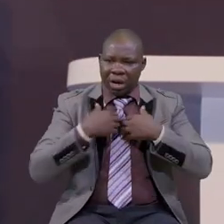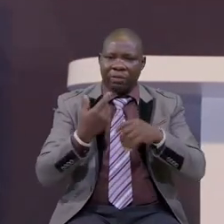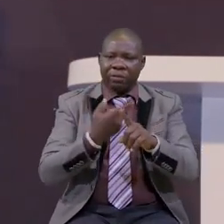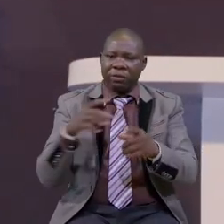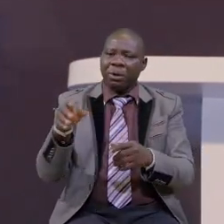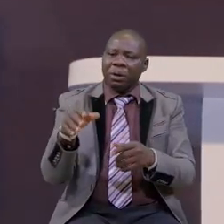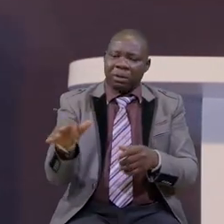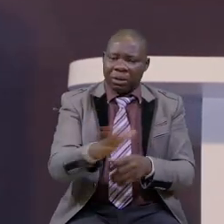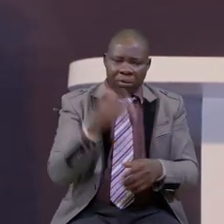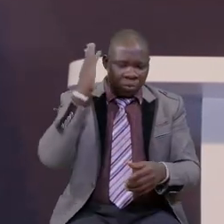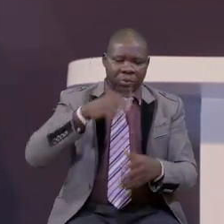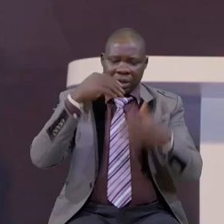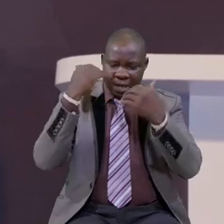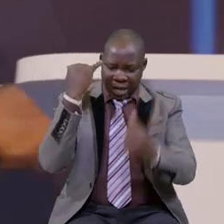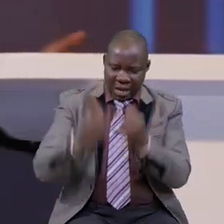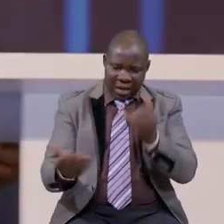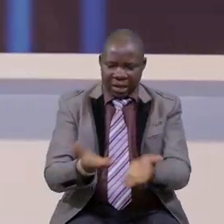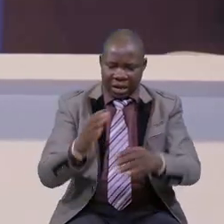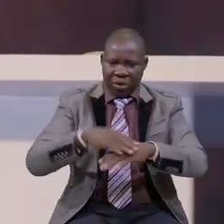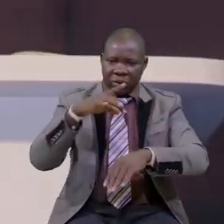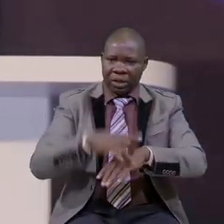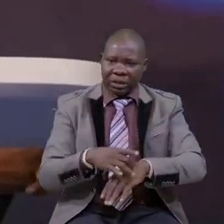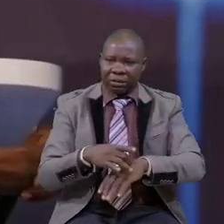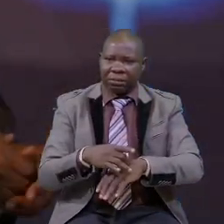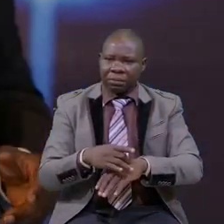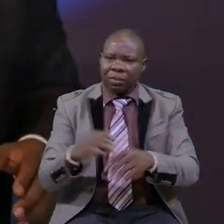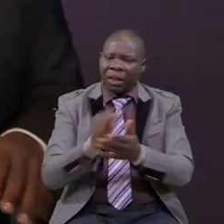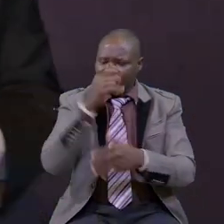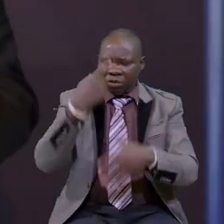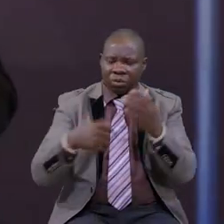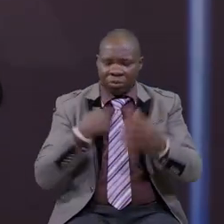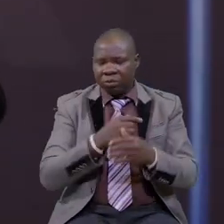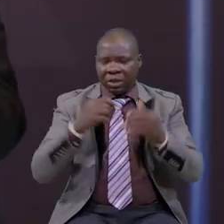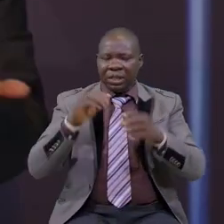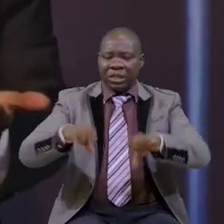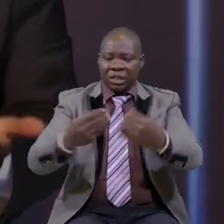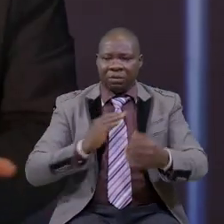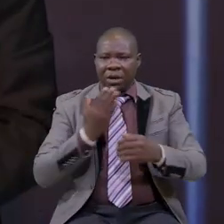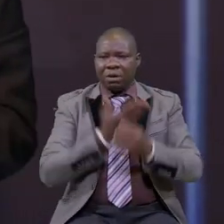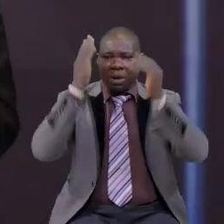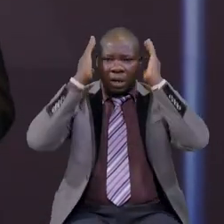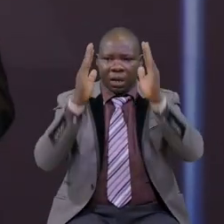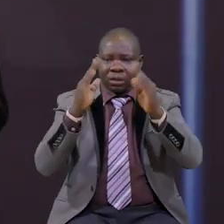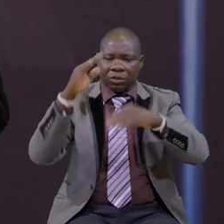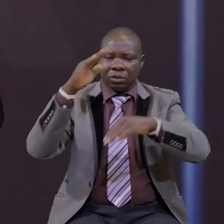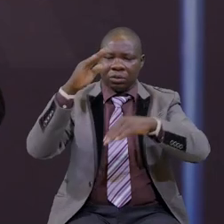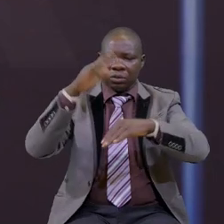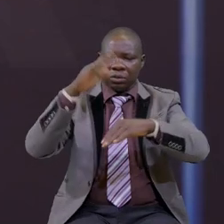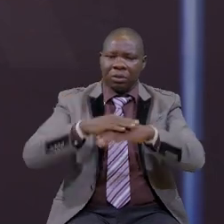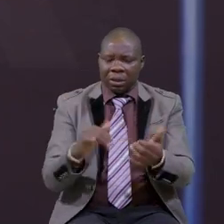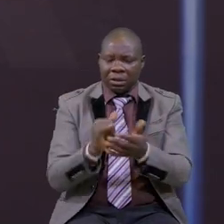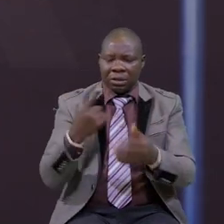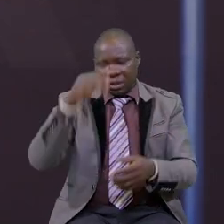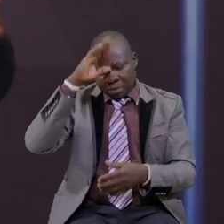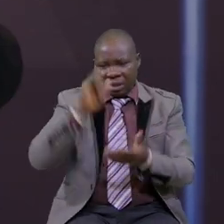ici-bas. C'est ça que nous lisons, c'est sur ça que nous nous concentrons. Maintenant, l'homme qui n'avait pas lu cela,